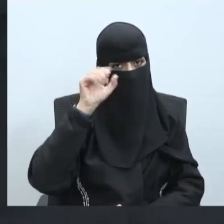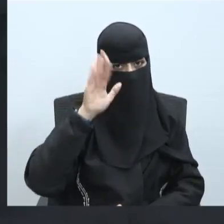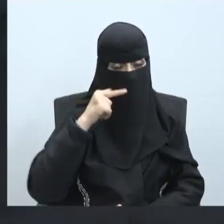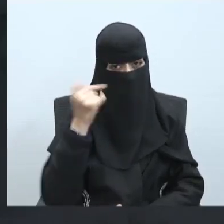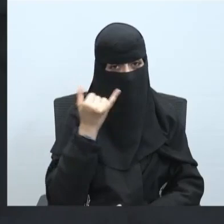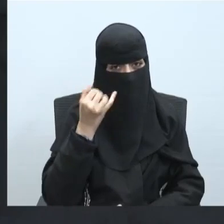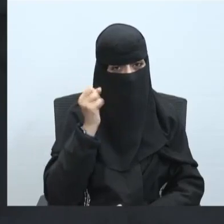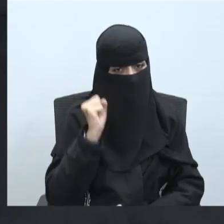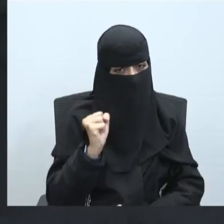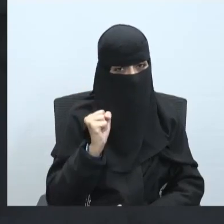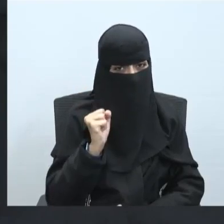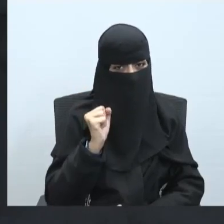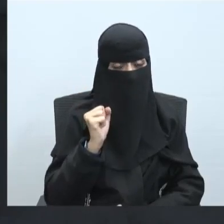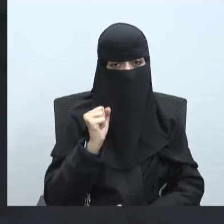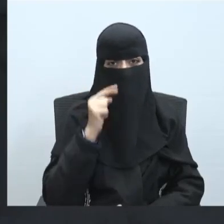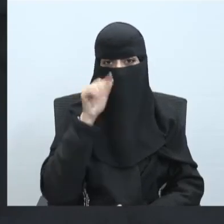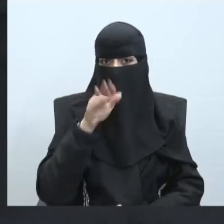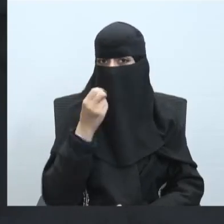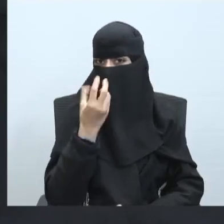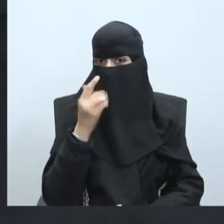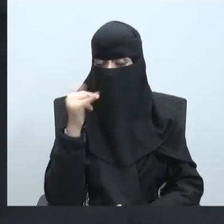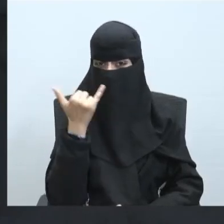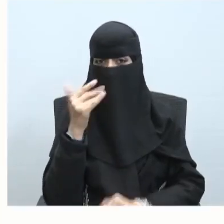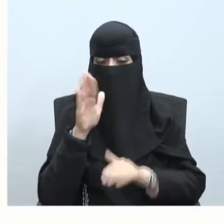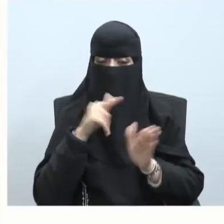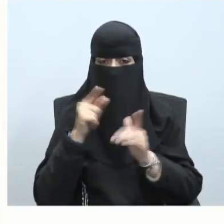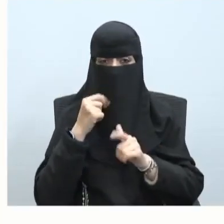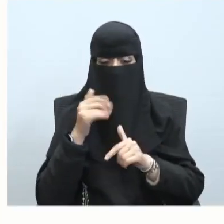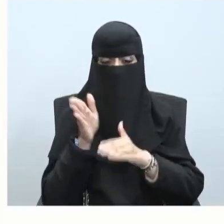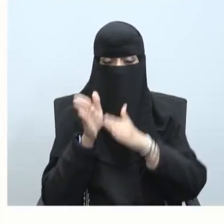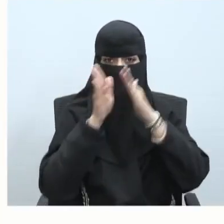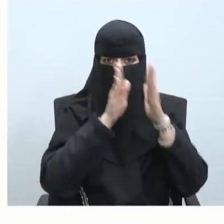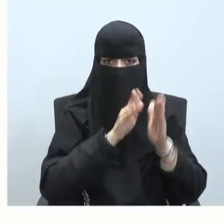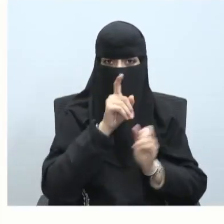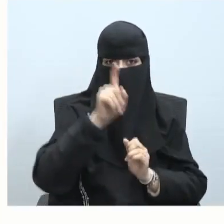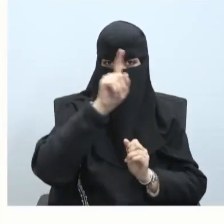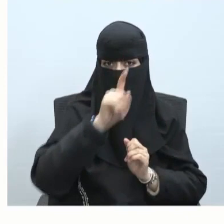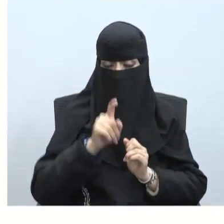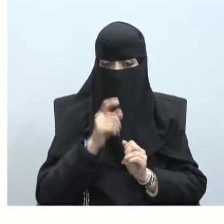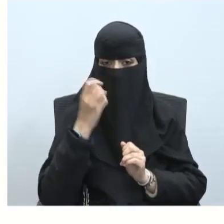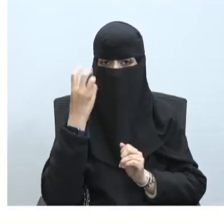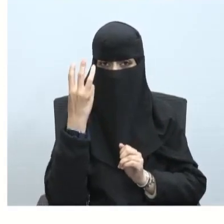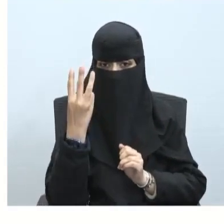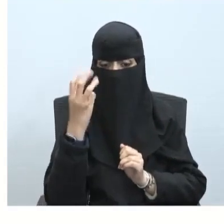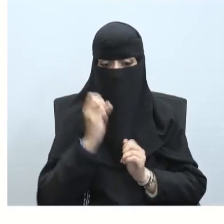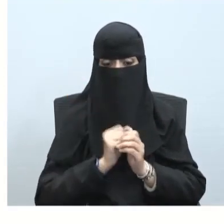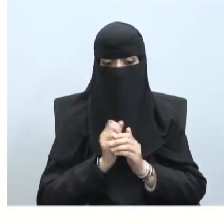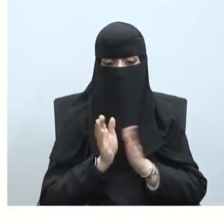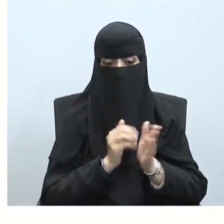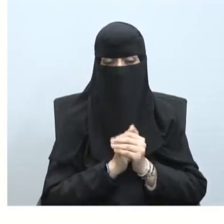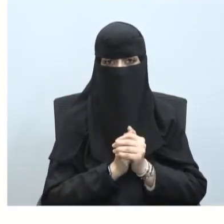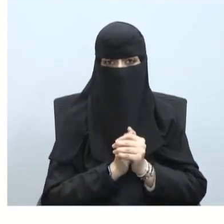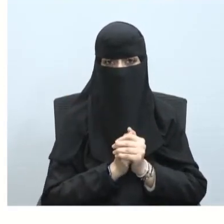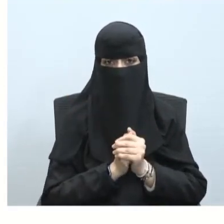فيكم سهله ولا صعب يا ابطال مبدعين اسعدكم الله ابنائي وبناتي الان نمسح وننتقل واياكم